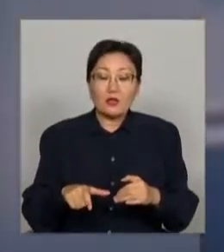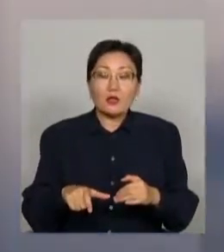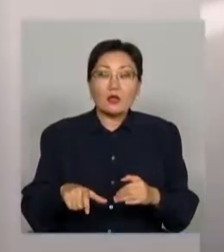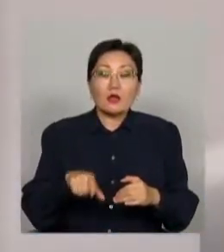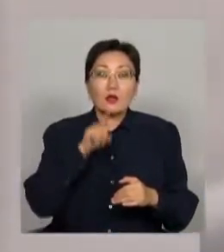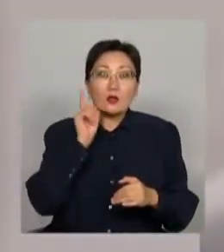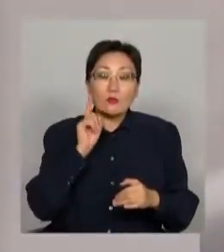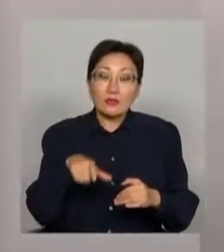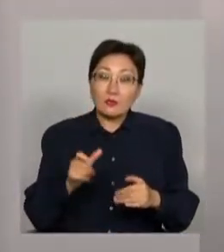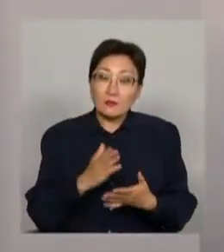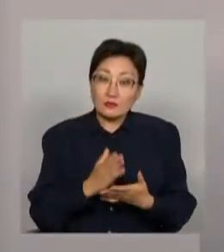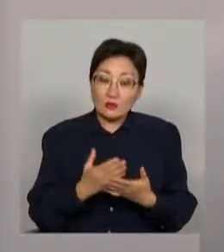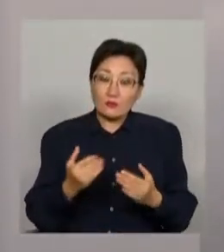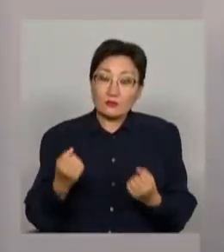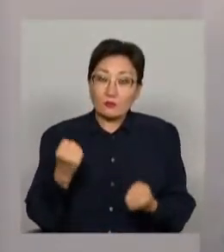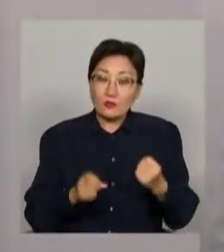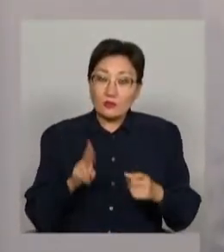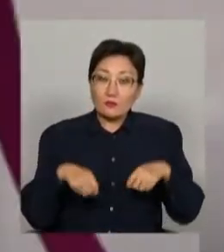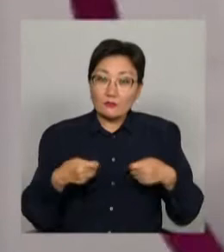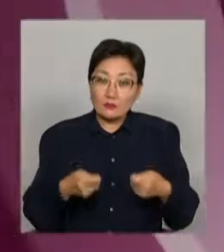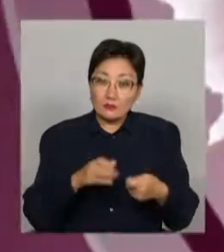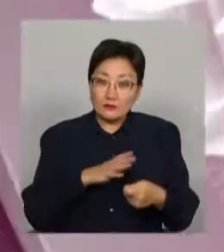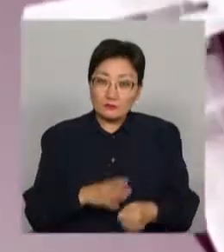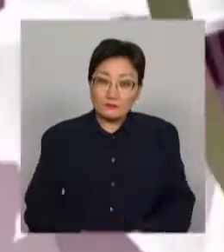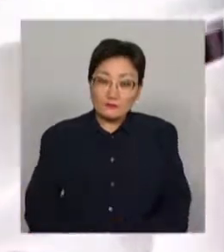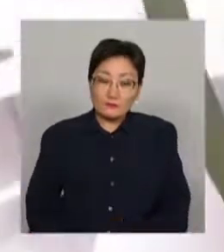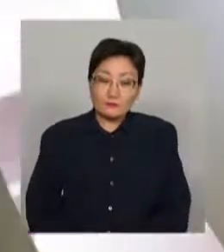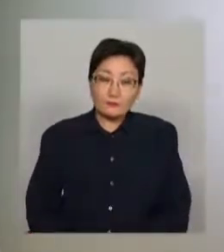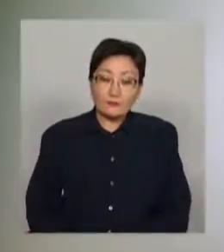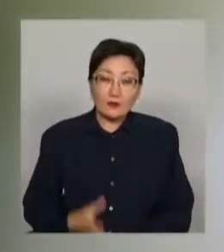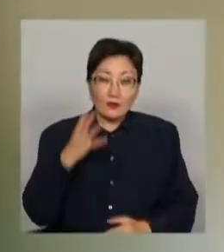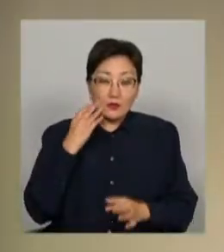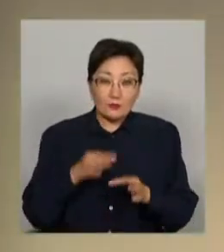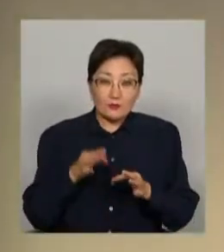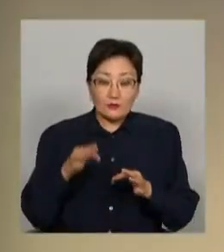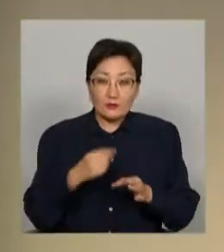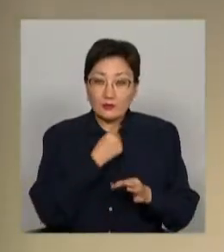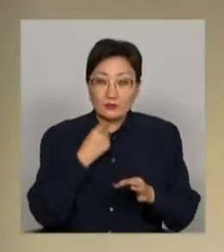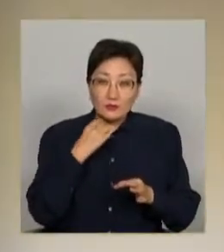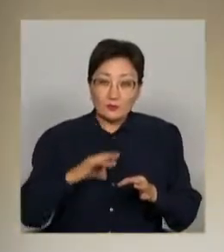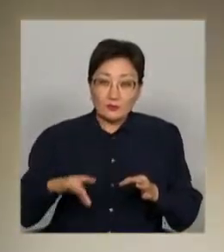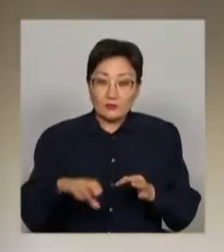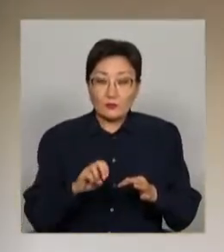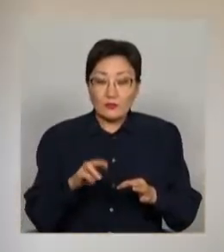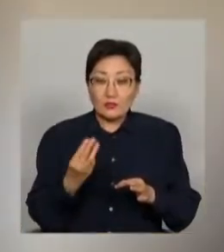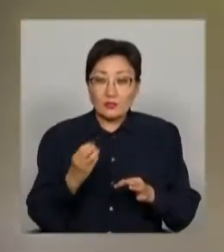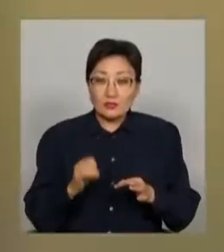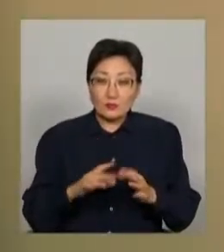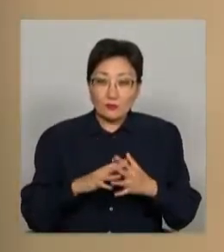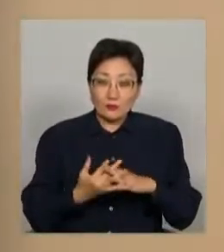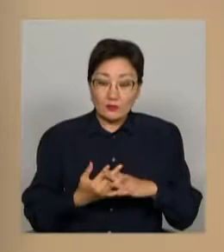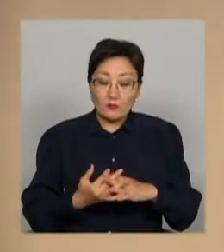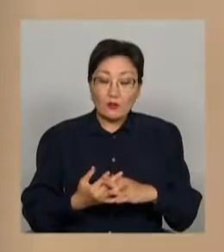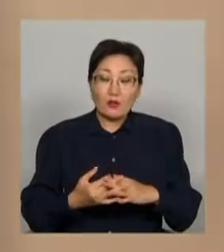azamat ekeni ras pa? Oğan köylükti kim senip tapsırğan? Алматы облысы Талғар ауданына қарасты Еңбекші ауылындағы арықтан